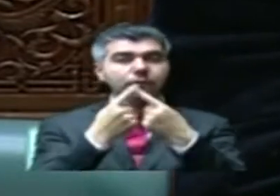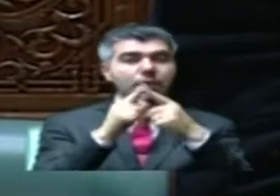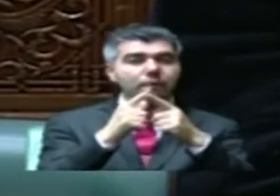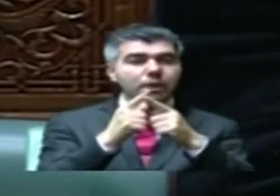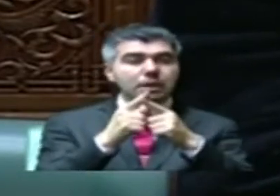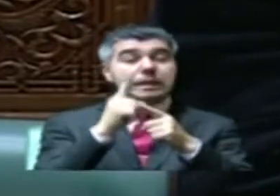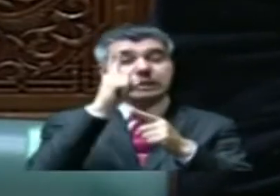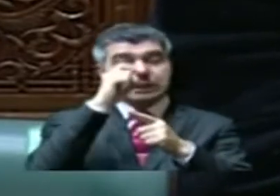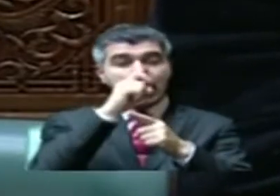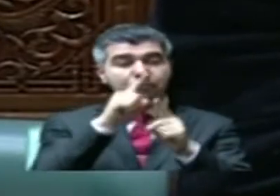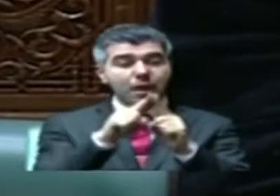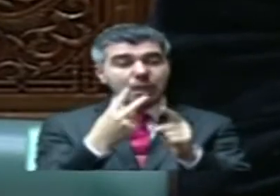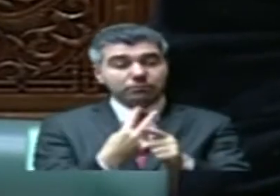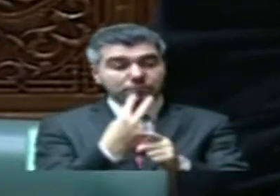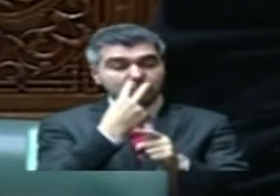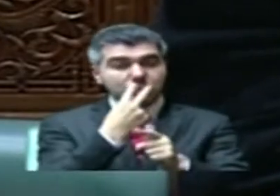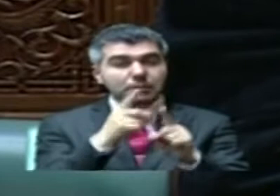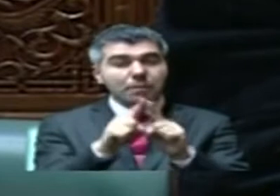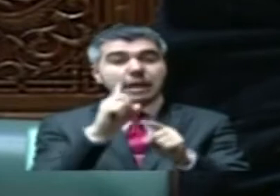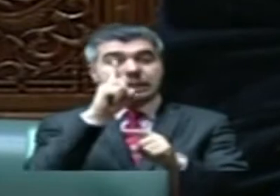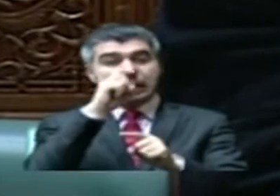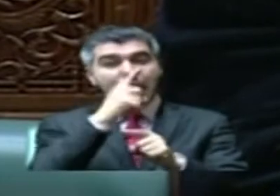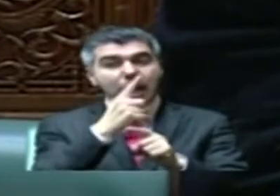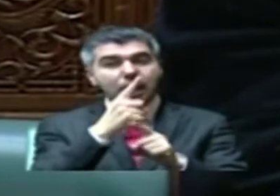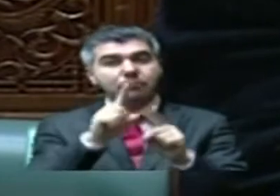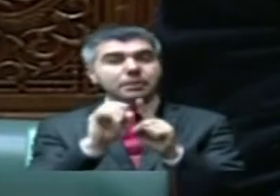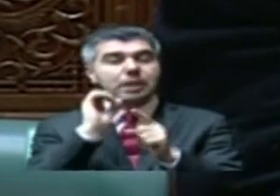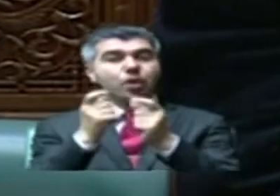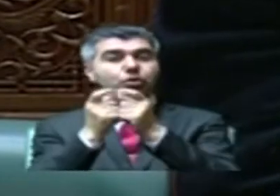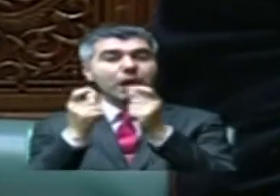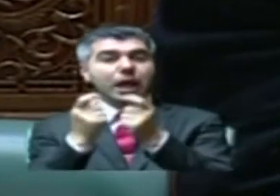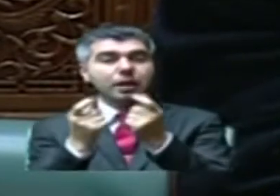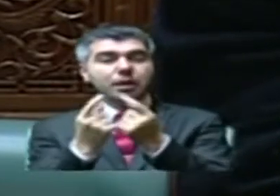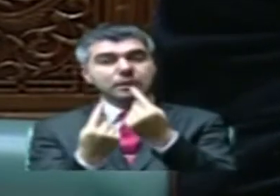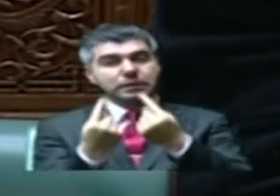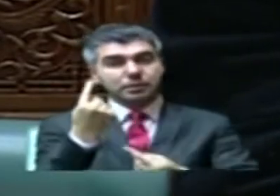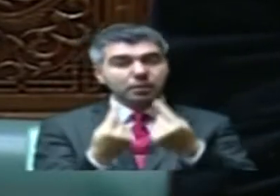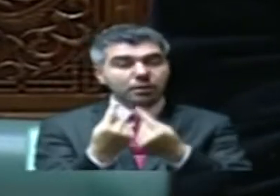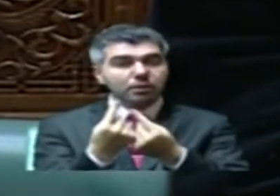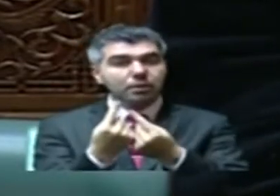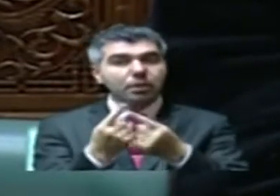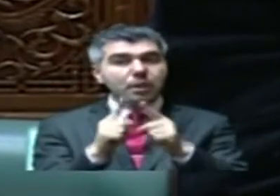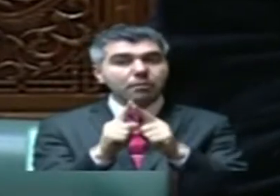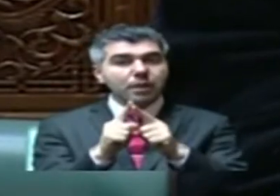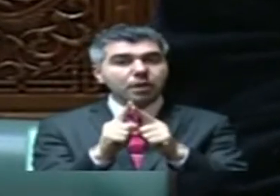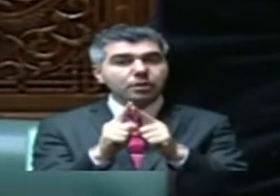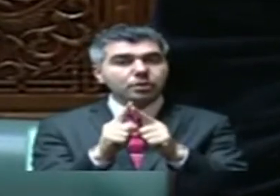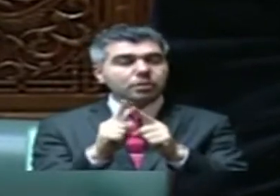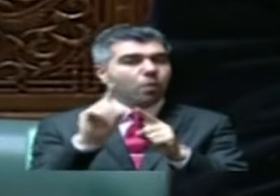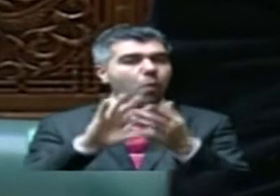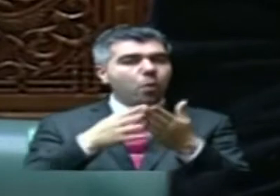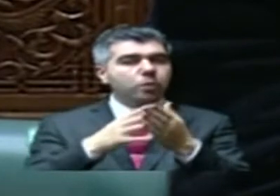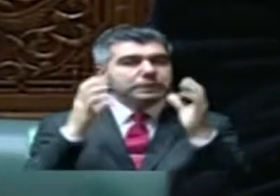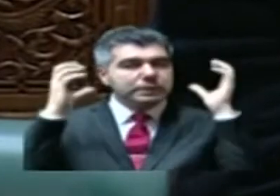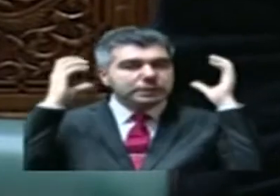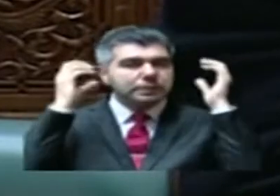مخاطر المواد الكيميائية المستعملة في الصناعات التحويلية، مخاطر الأذى الناتج عن ضجيج الآليات في غياب